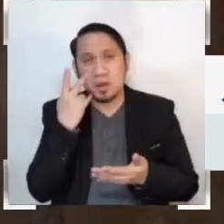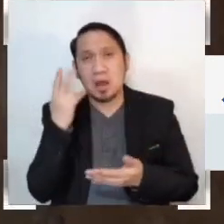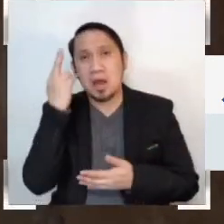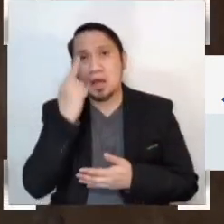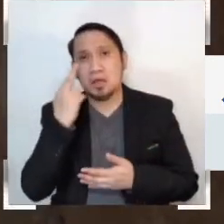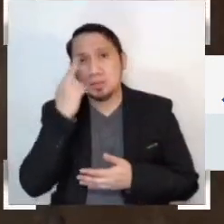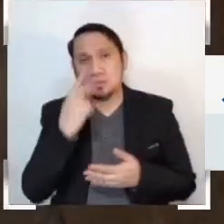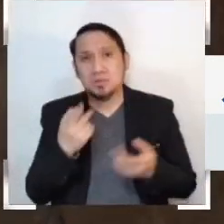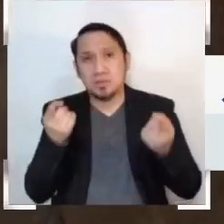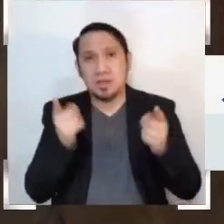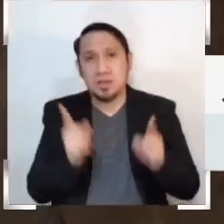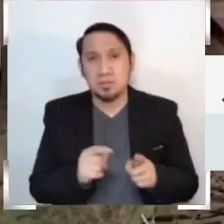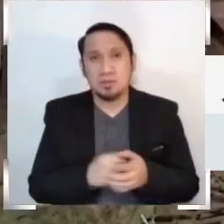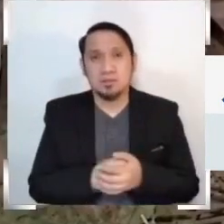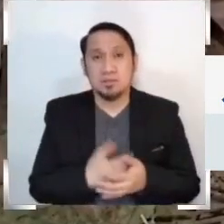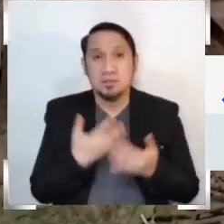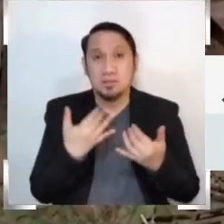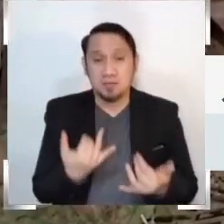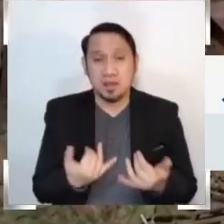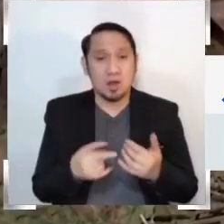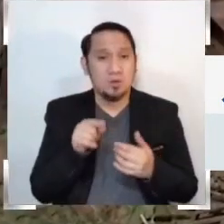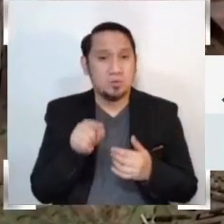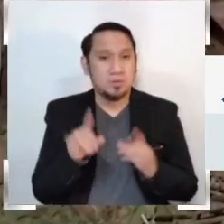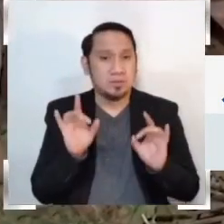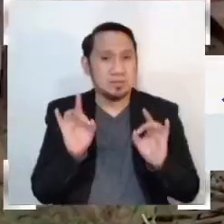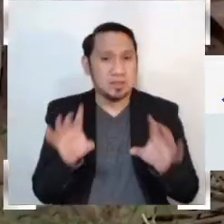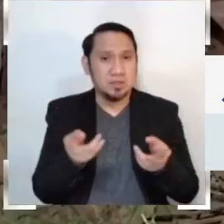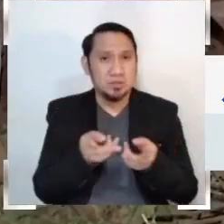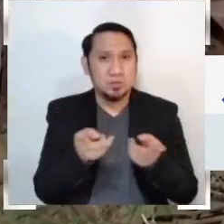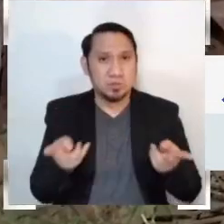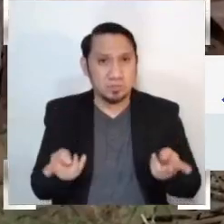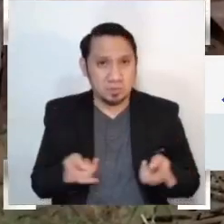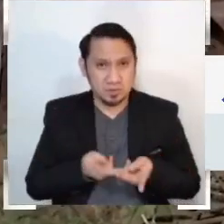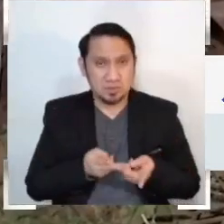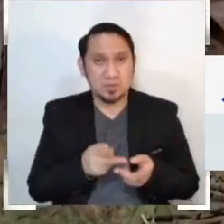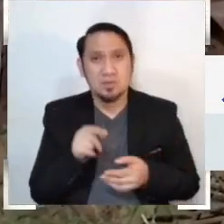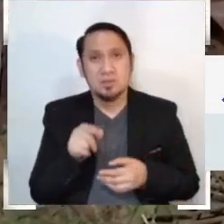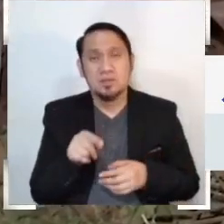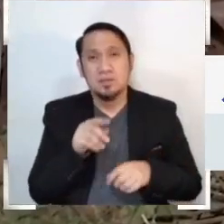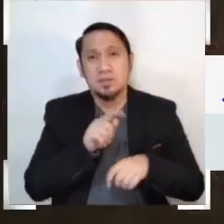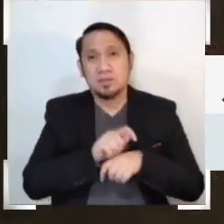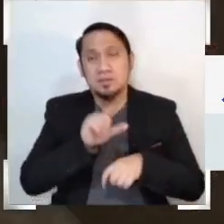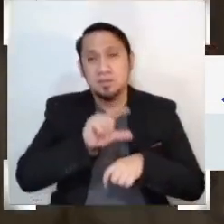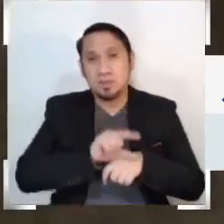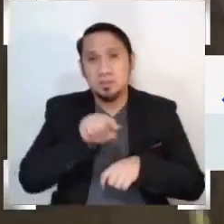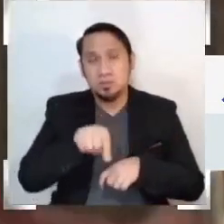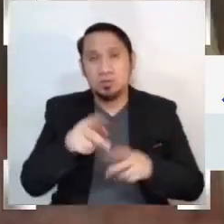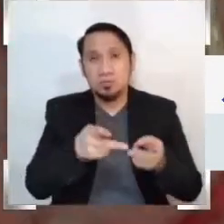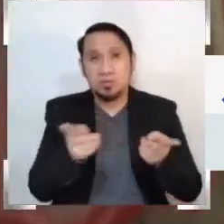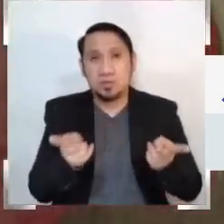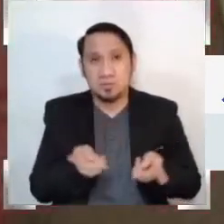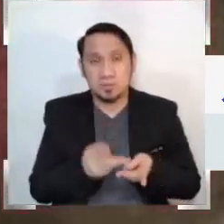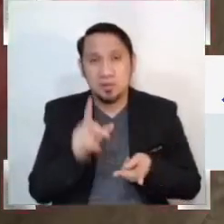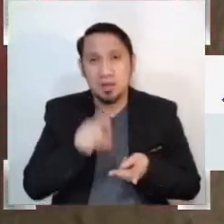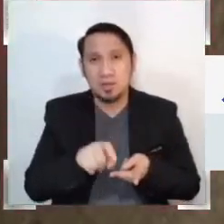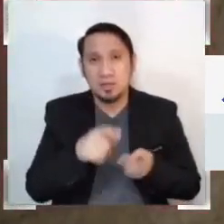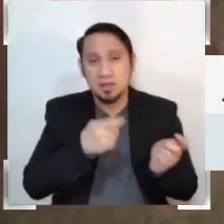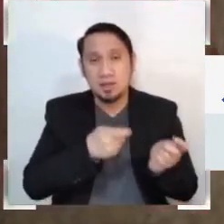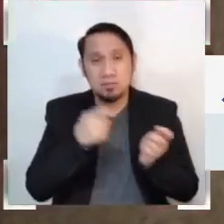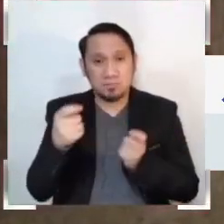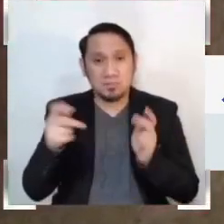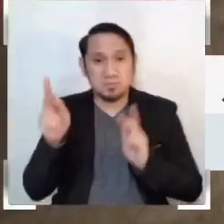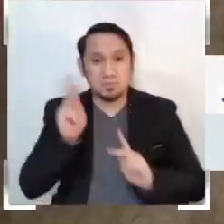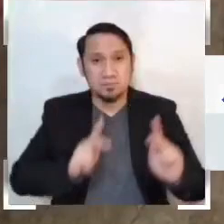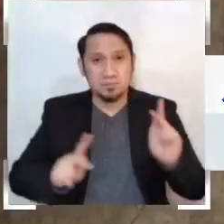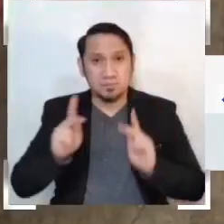landslide. Samantala, idineklara ng danger zone ng city government ng Taguig ang lugar at pinalilikas na ang mga residenteng